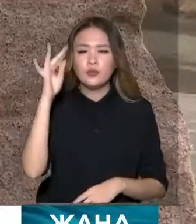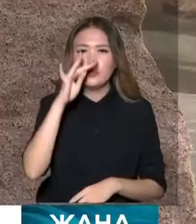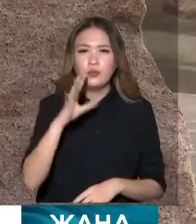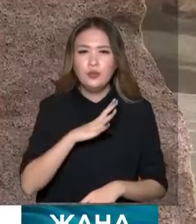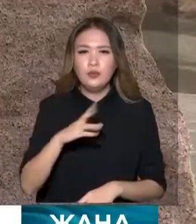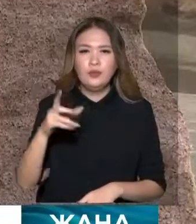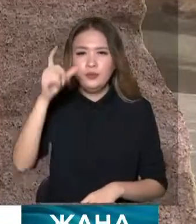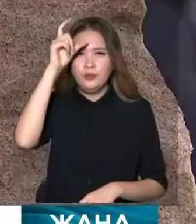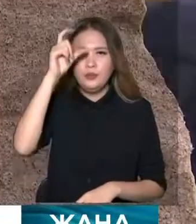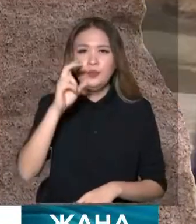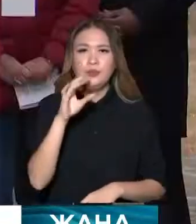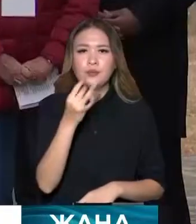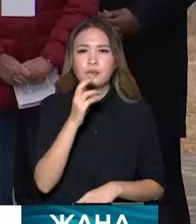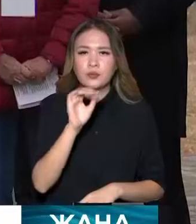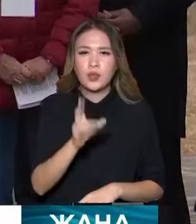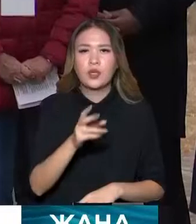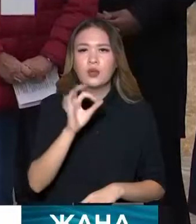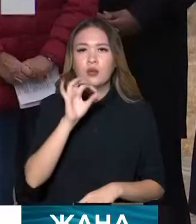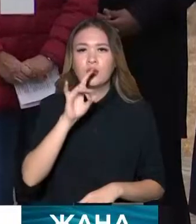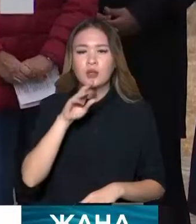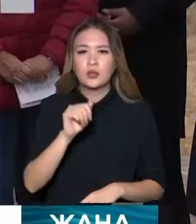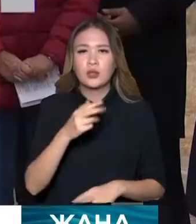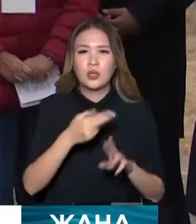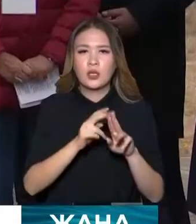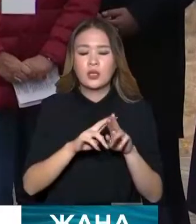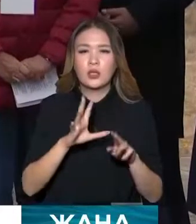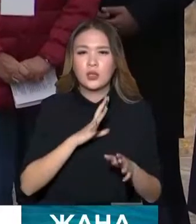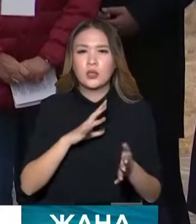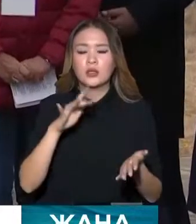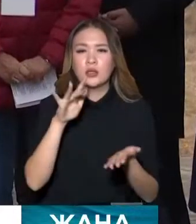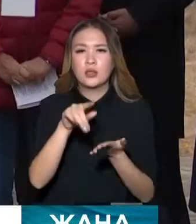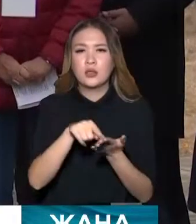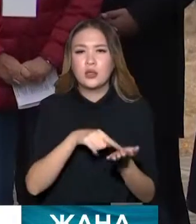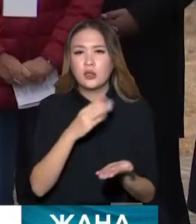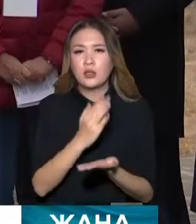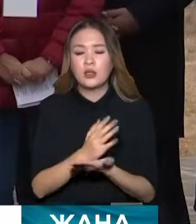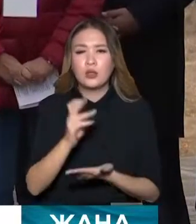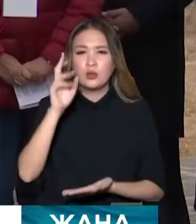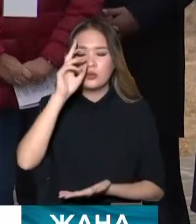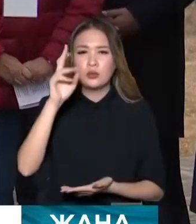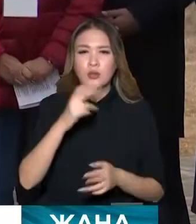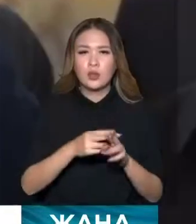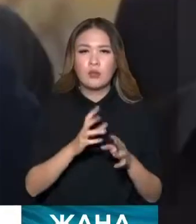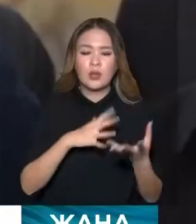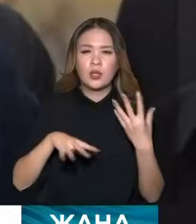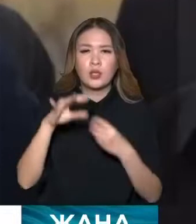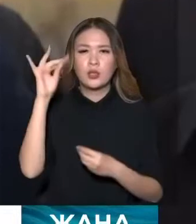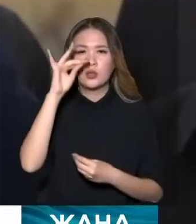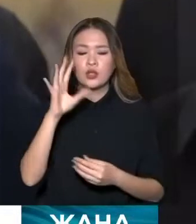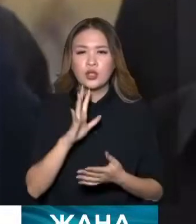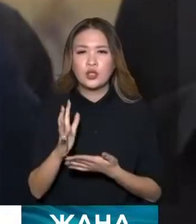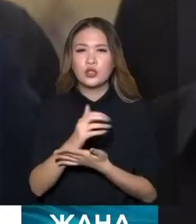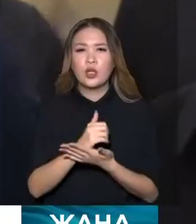Түрік қағанаты, Қыпшақ хандығы, Алтын Орда мен Қазақ хандығының ізі қалған. Болашақта мұнда ұлтымыздың барлық тарихи жетістіктері